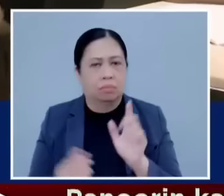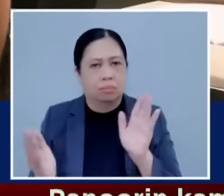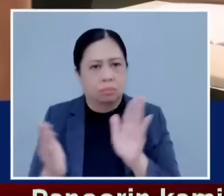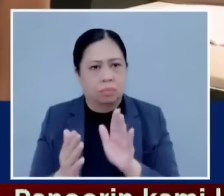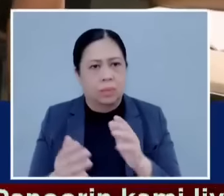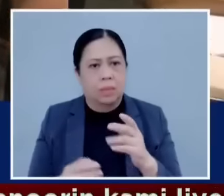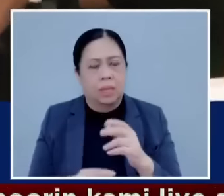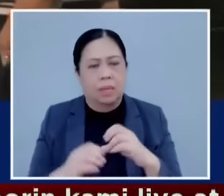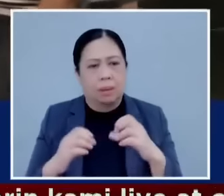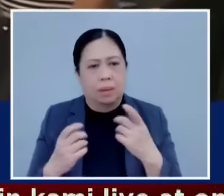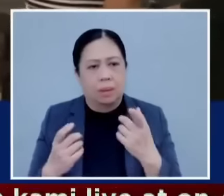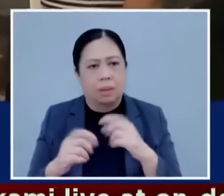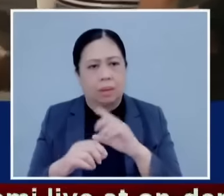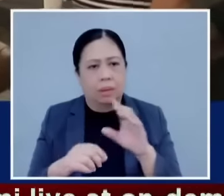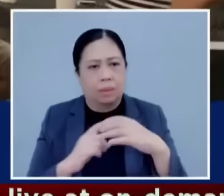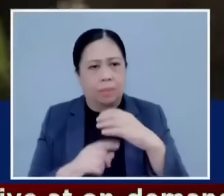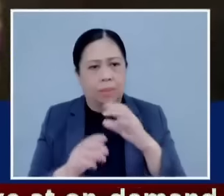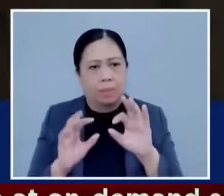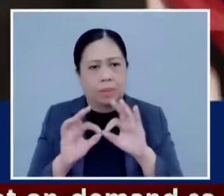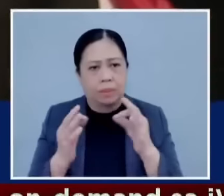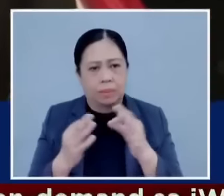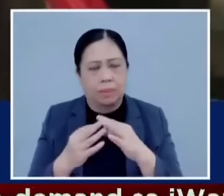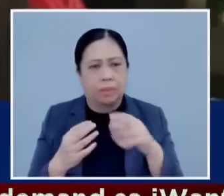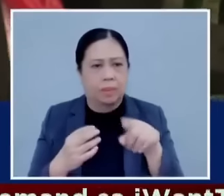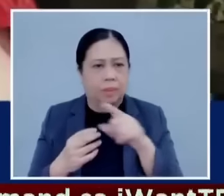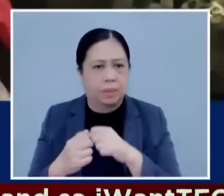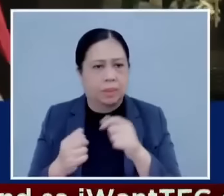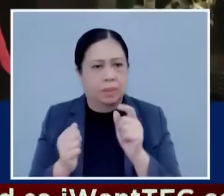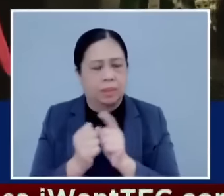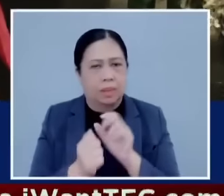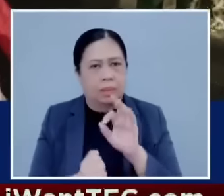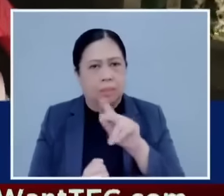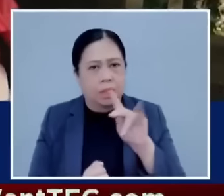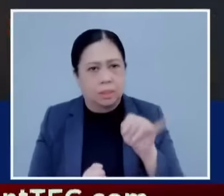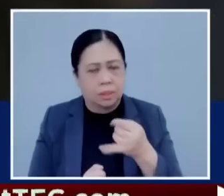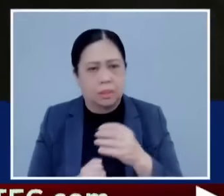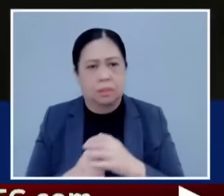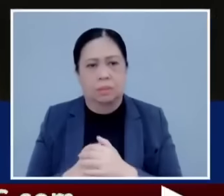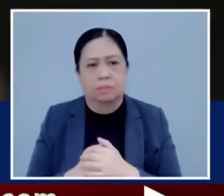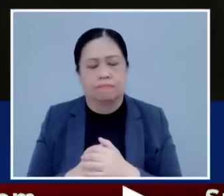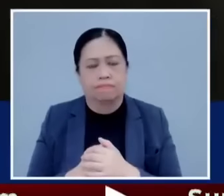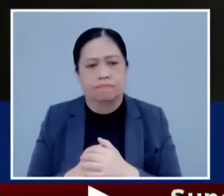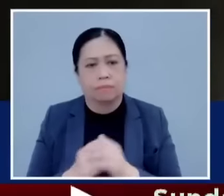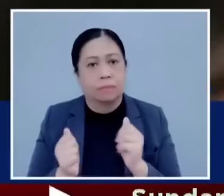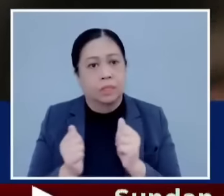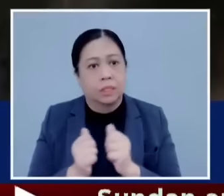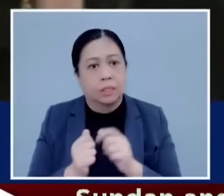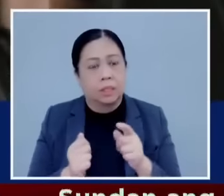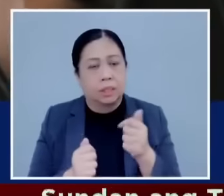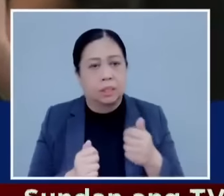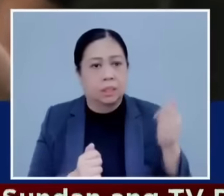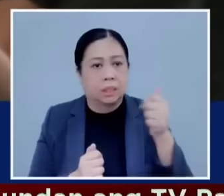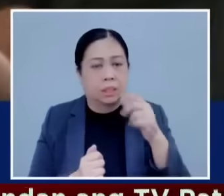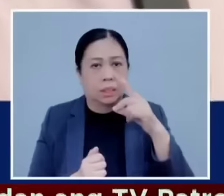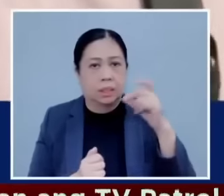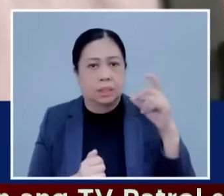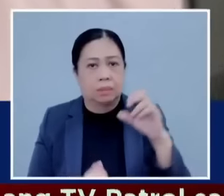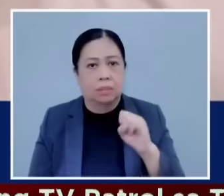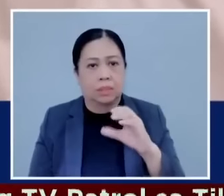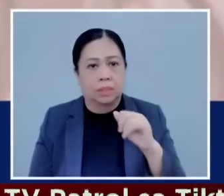na nakatrabaho niya mula noon hanggang sa seryeng FPJs ang probinsyano. Pati na ang executives ng Dreamscape